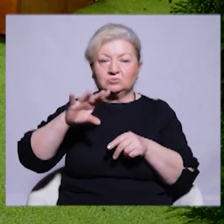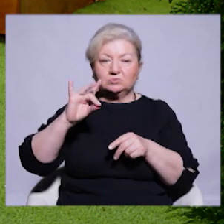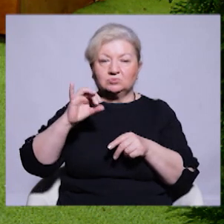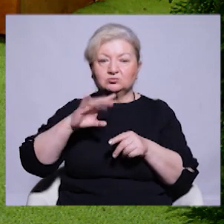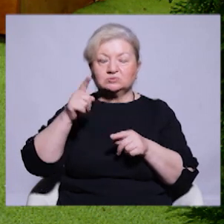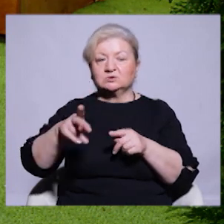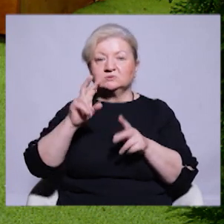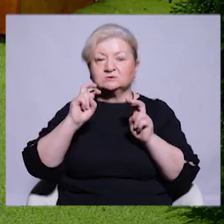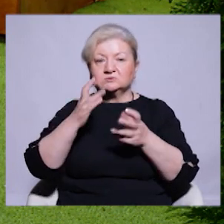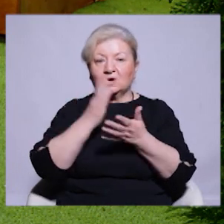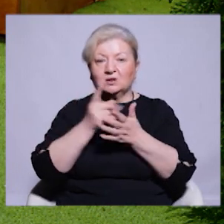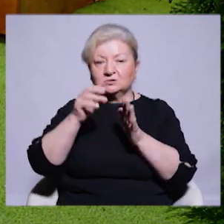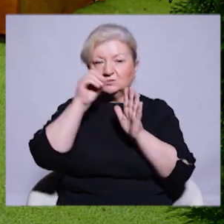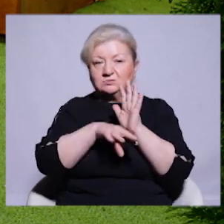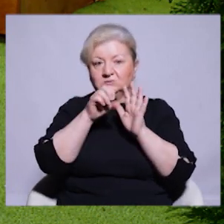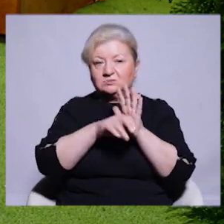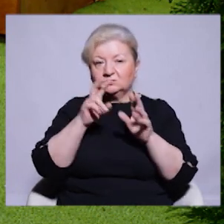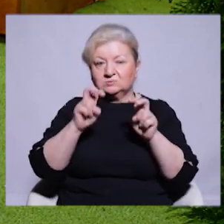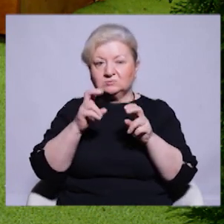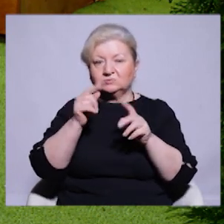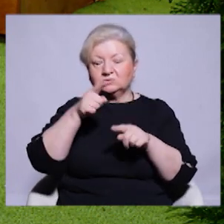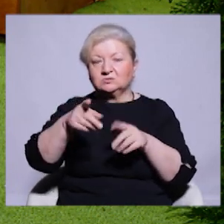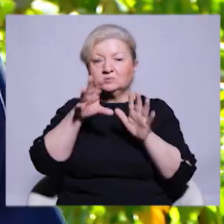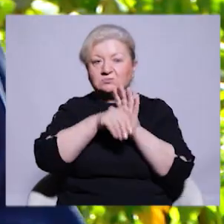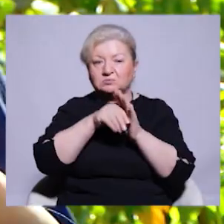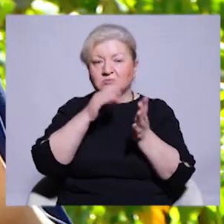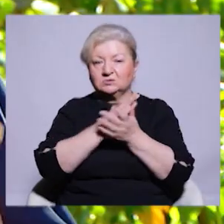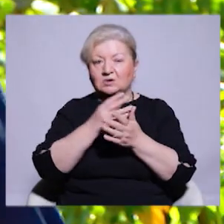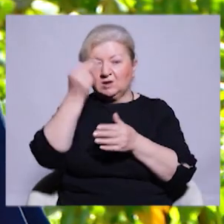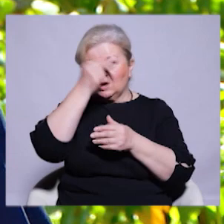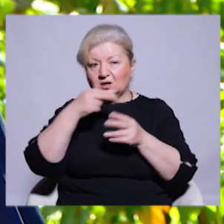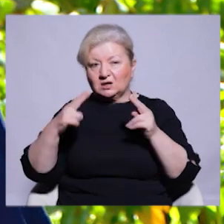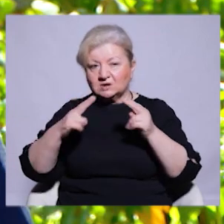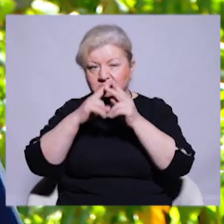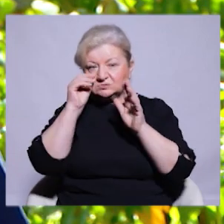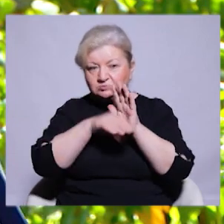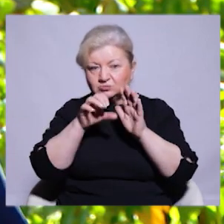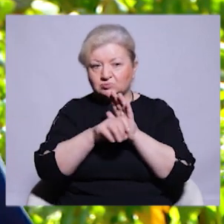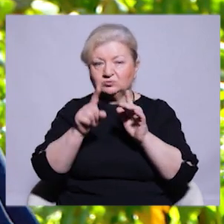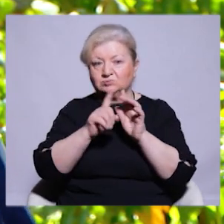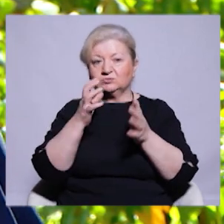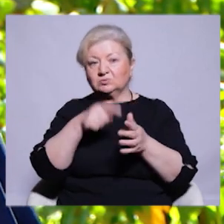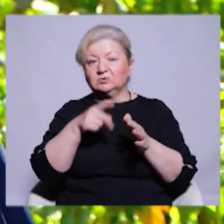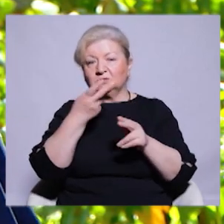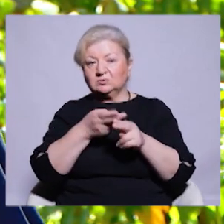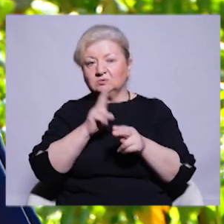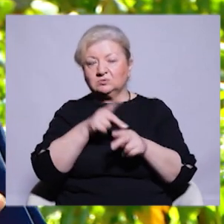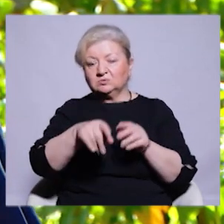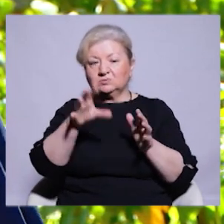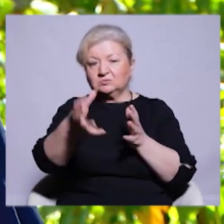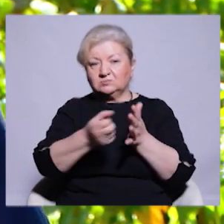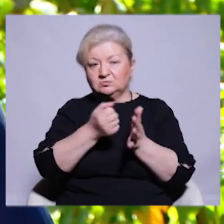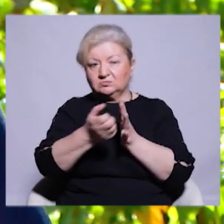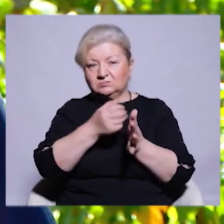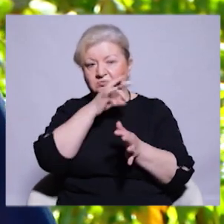არის ყულაბა, სადაც გროვდება ეკლესიის ფული ან მონასტრის ფული და ის როგორც ჩანს აქედან დიდრდებოდა, რაც